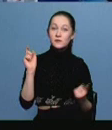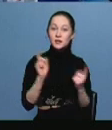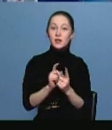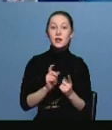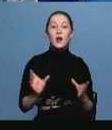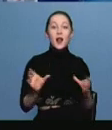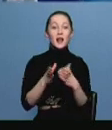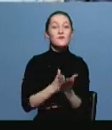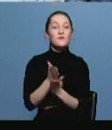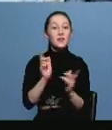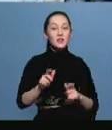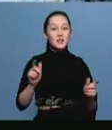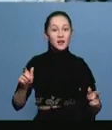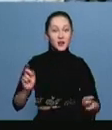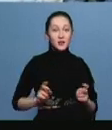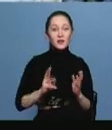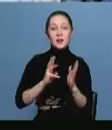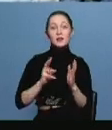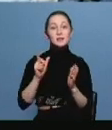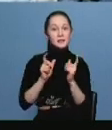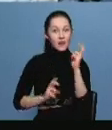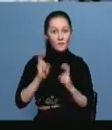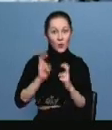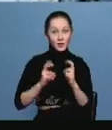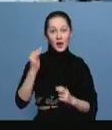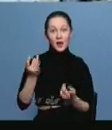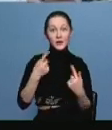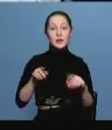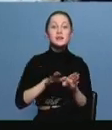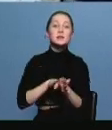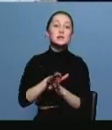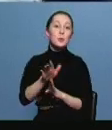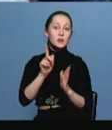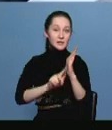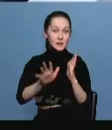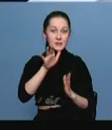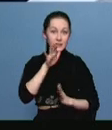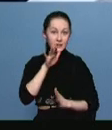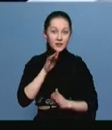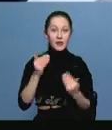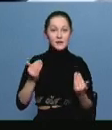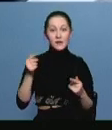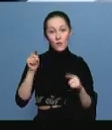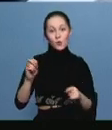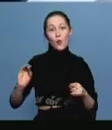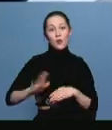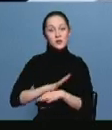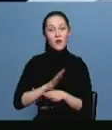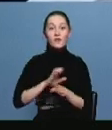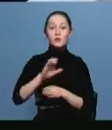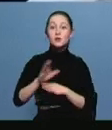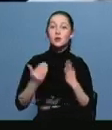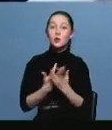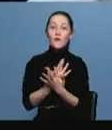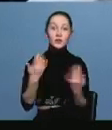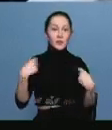Чепецкого механического завода. Градообразующему предприятию Глазова в этом году исполнилось 70 лет. Сегодня здесь осваивают выпуск новых видов